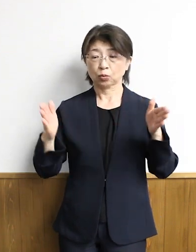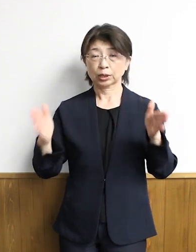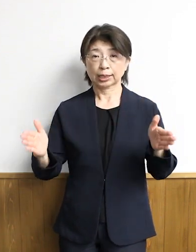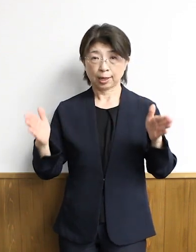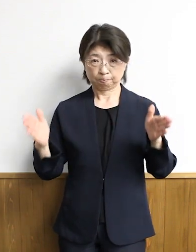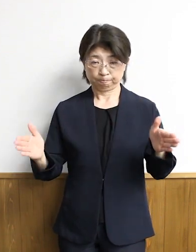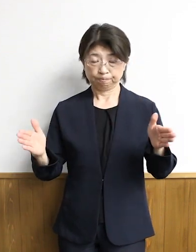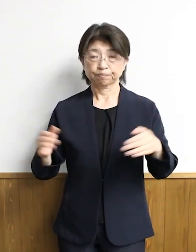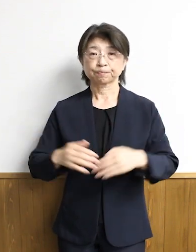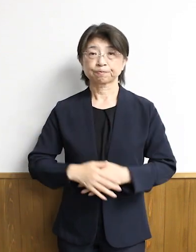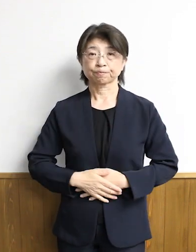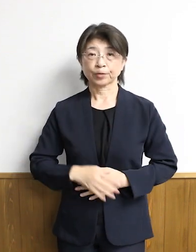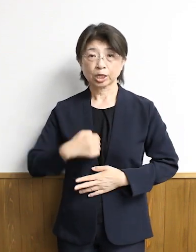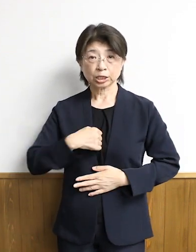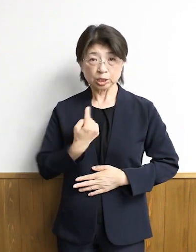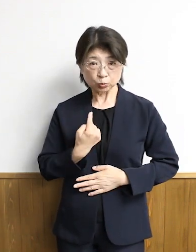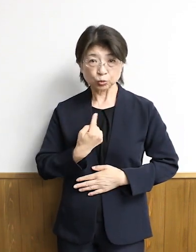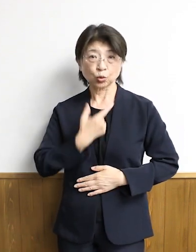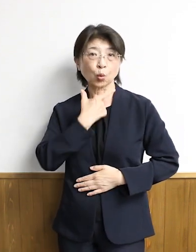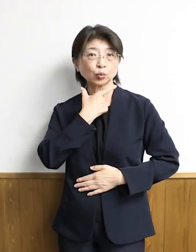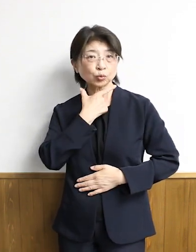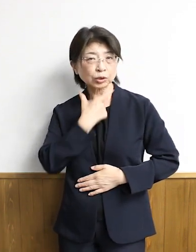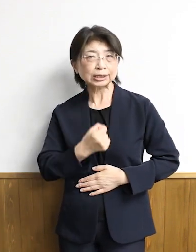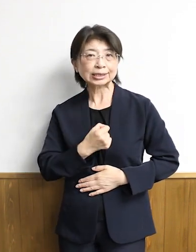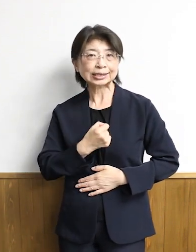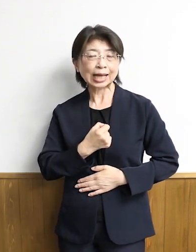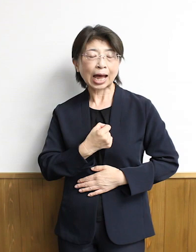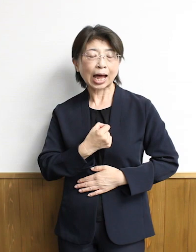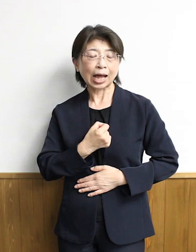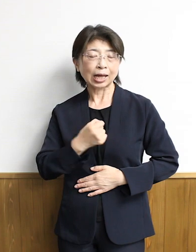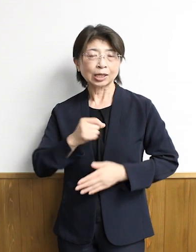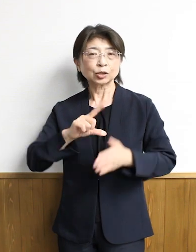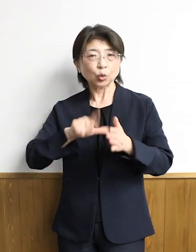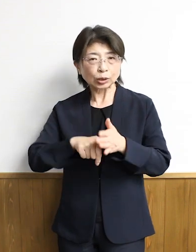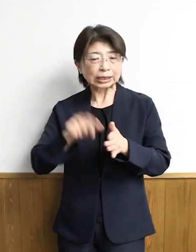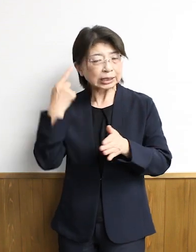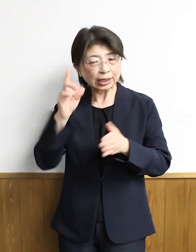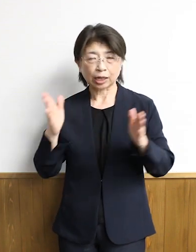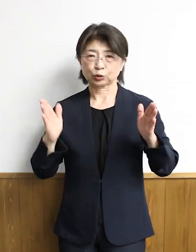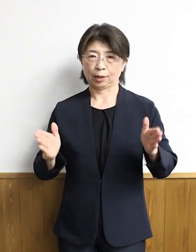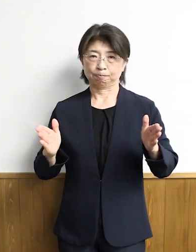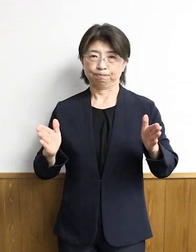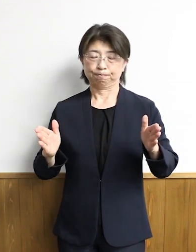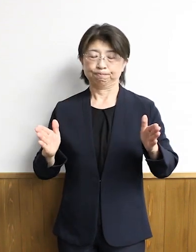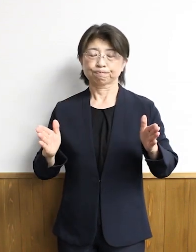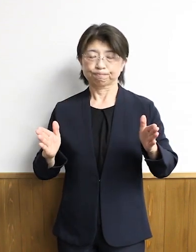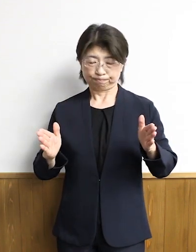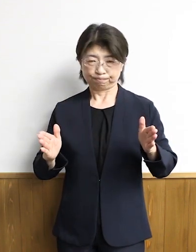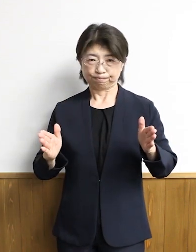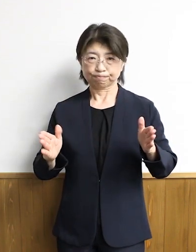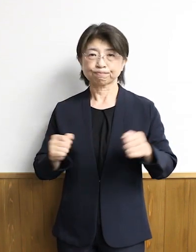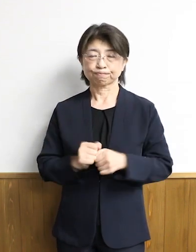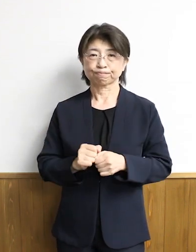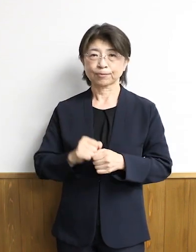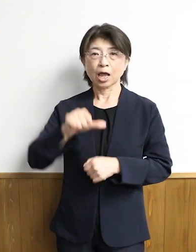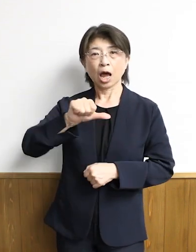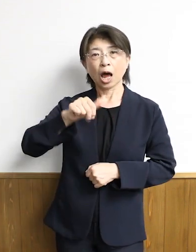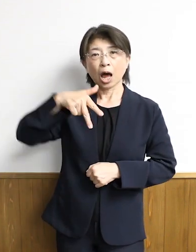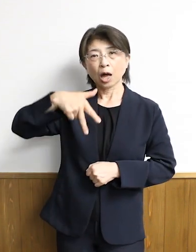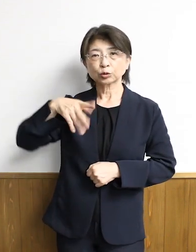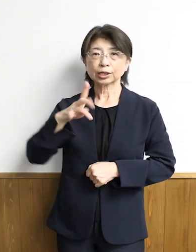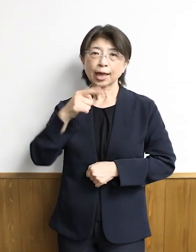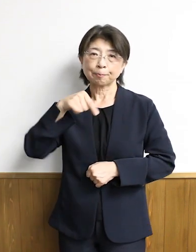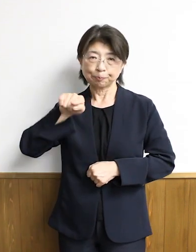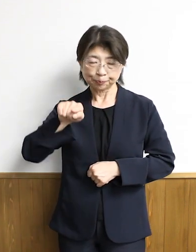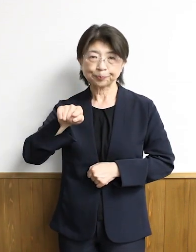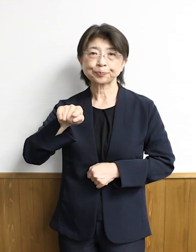とし自分の好きなタイミングで1ヶ月間株式会社アケの食事管理